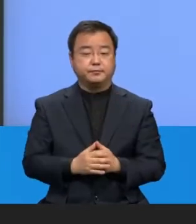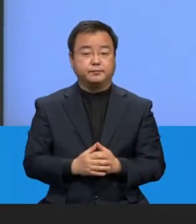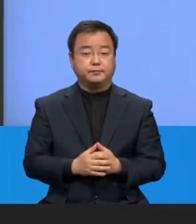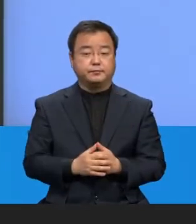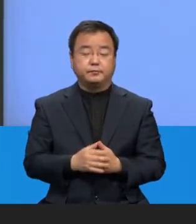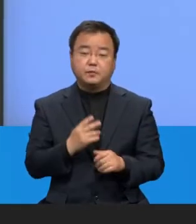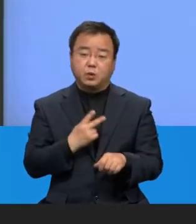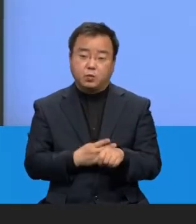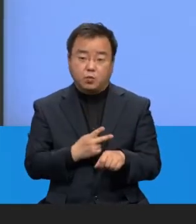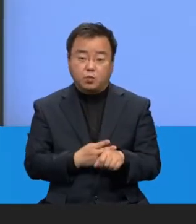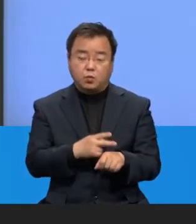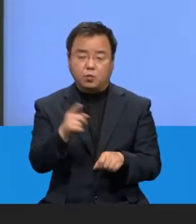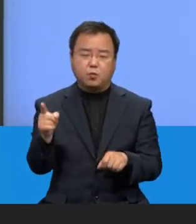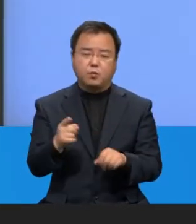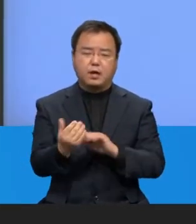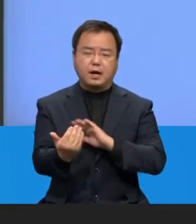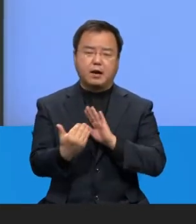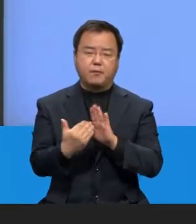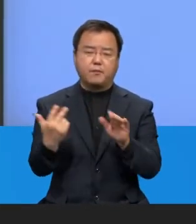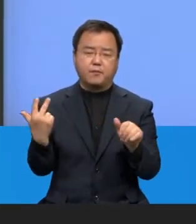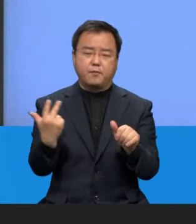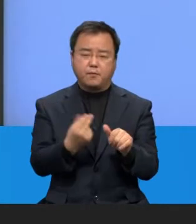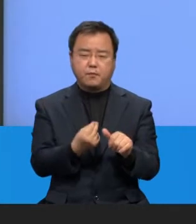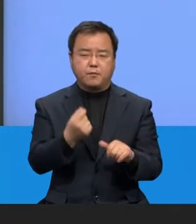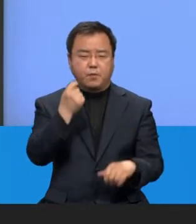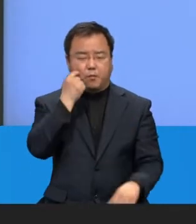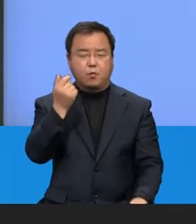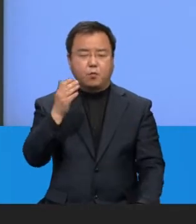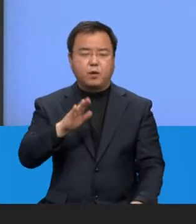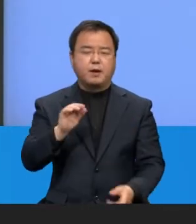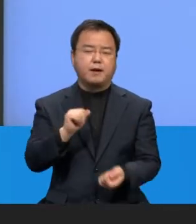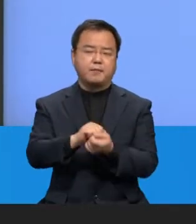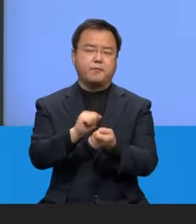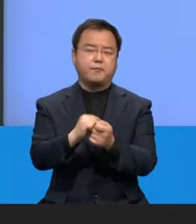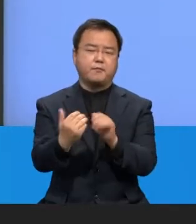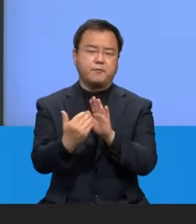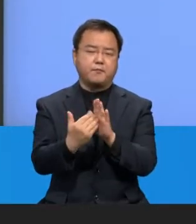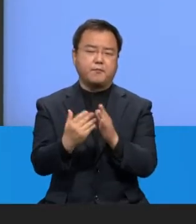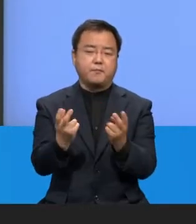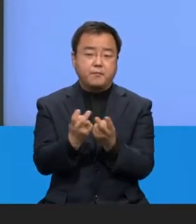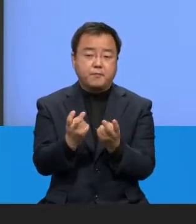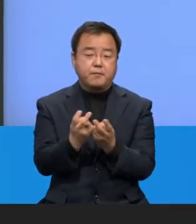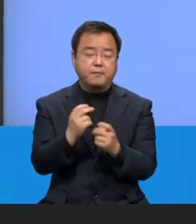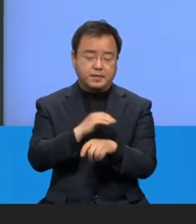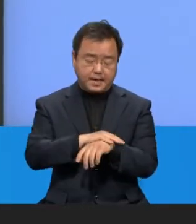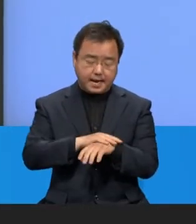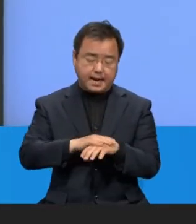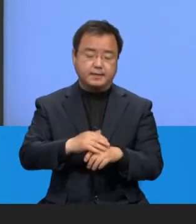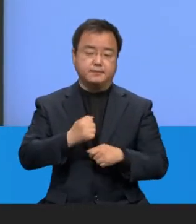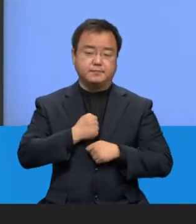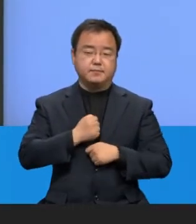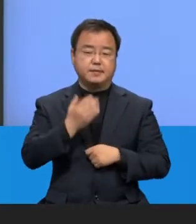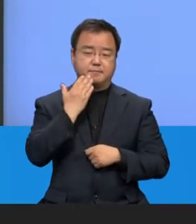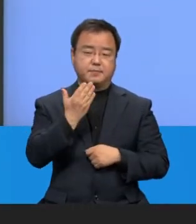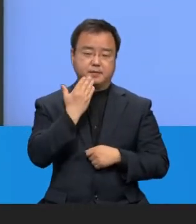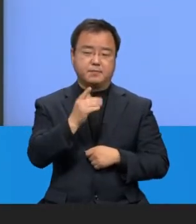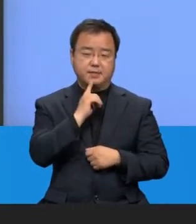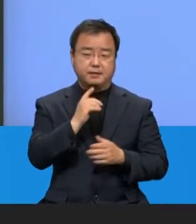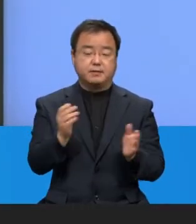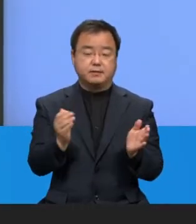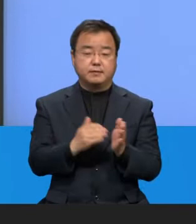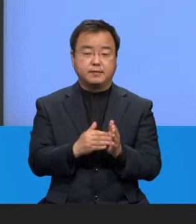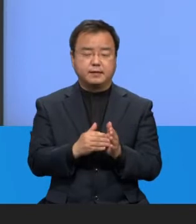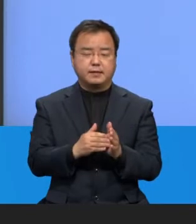교사들이 접종을 못 받더라도 방역 지침을 잘 지키면 얼마든지 등교를 할 수 있다는 건데요. 이 백신 접종을 등교